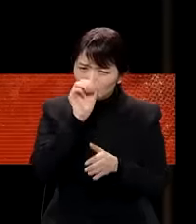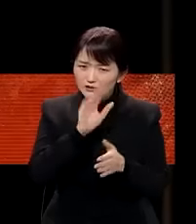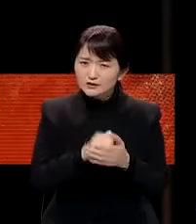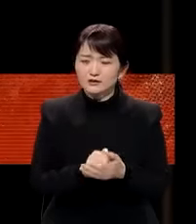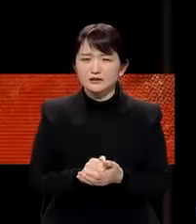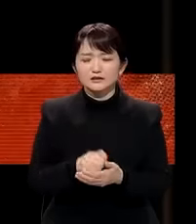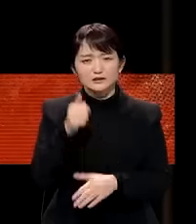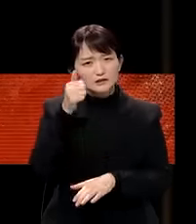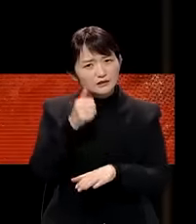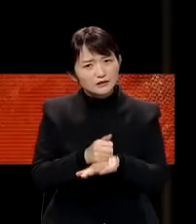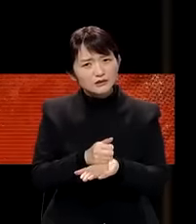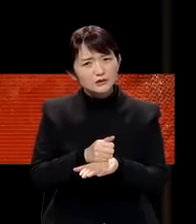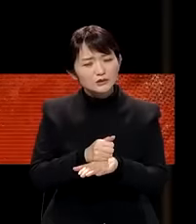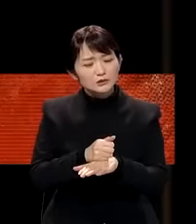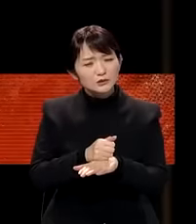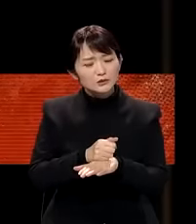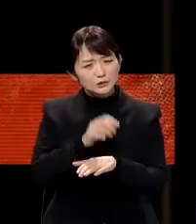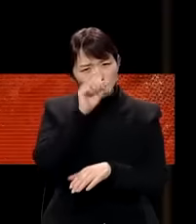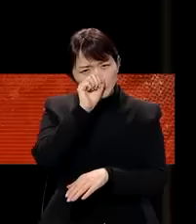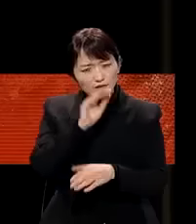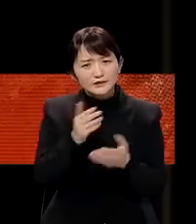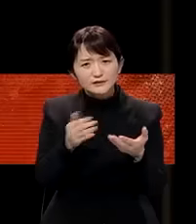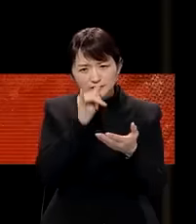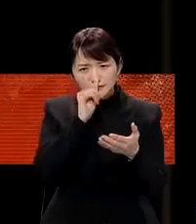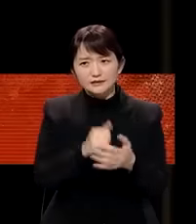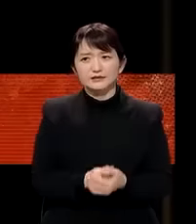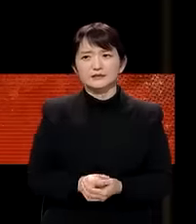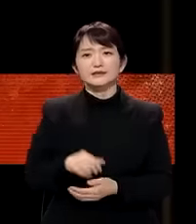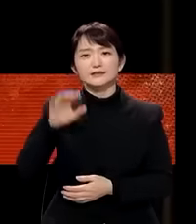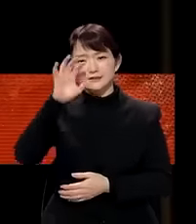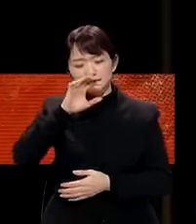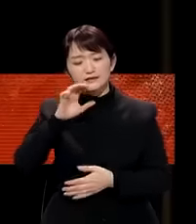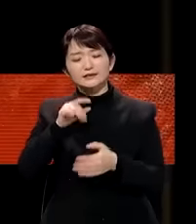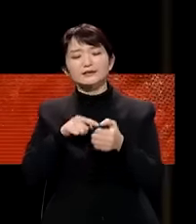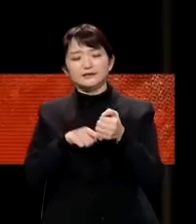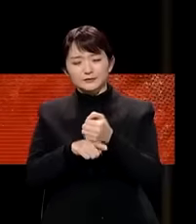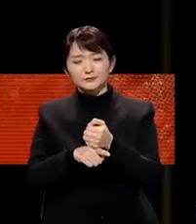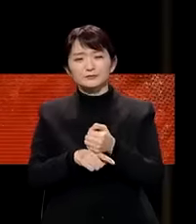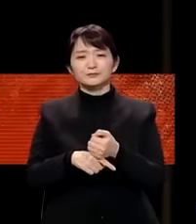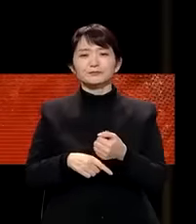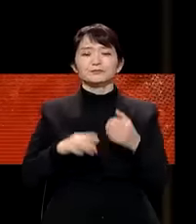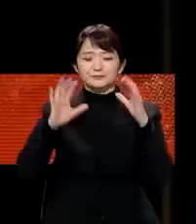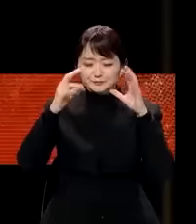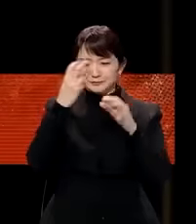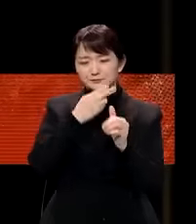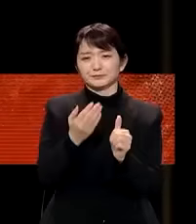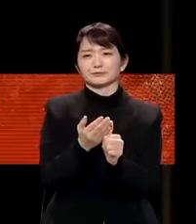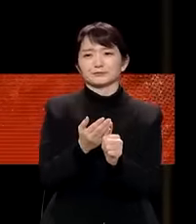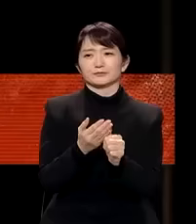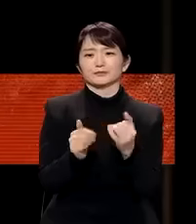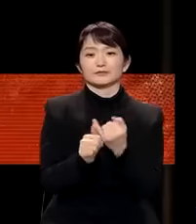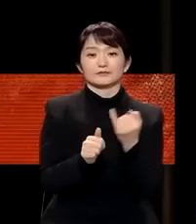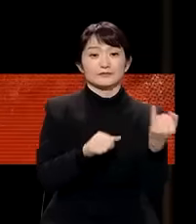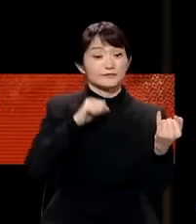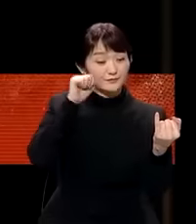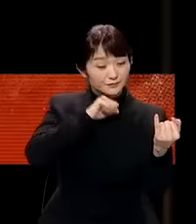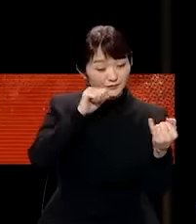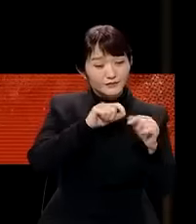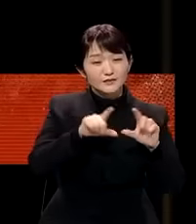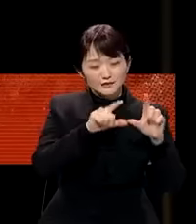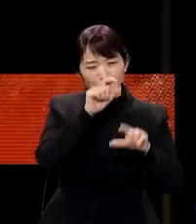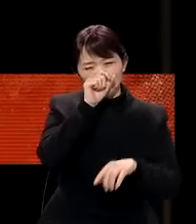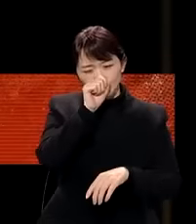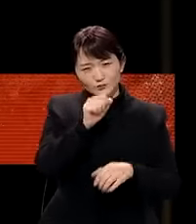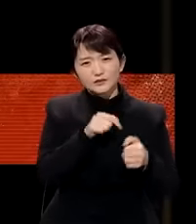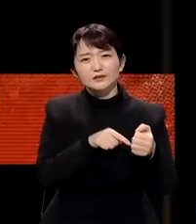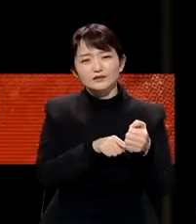비상 상황이 생길 수도 있잖아요 그래서 연습한다 생각하시고 아이를 오시고 겸사겸사 뭐 아내분도 조금 뭐 취미 생활도 하시고 하시면 어떨까 하는 생각에